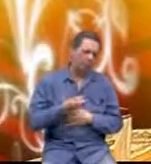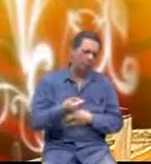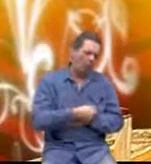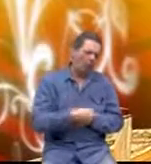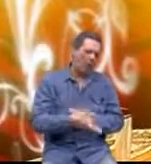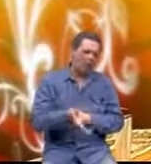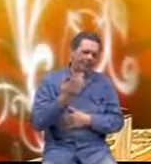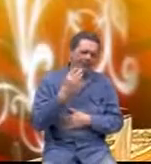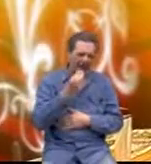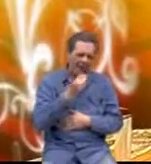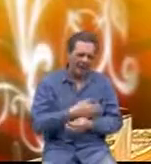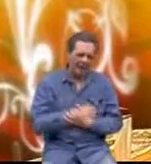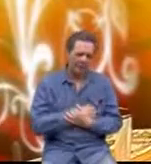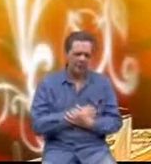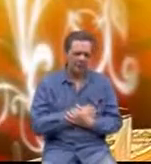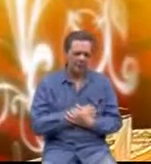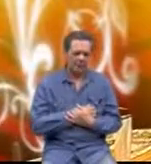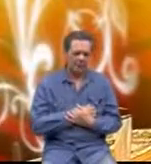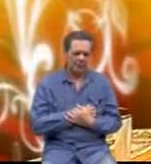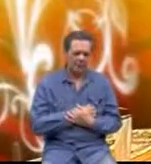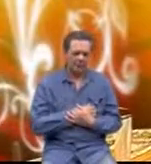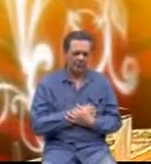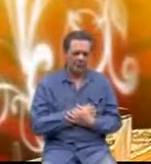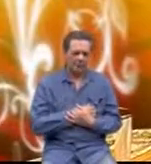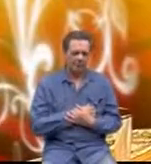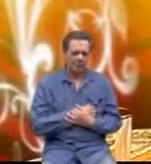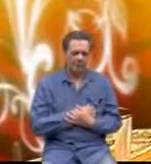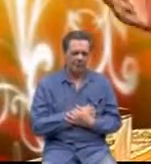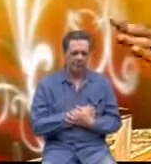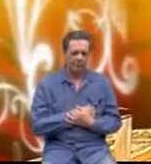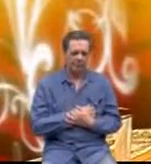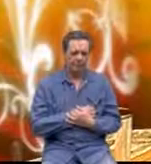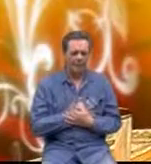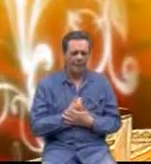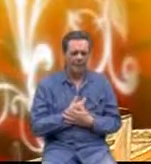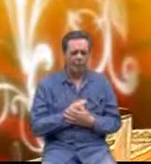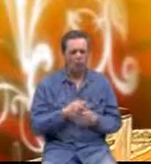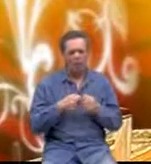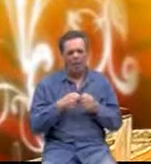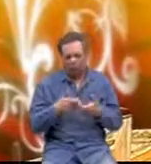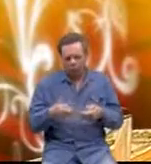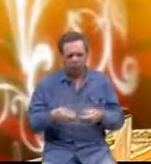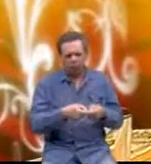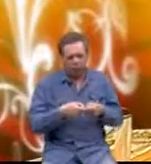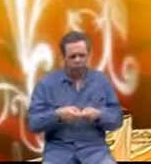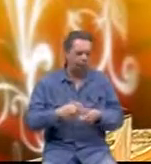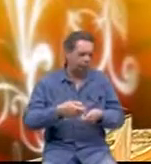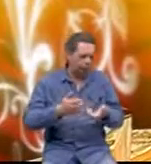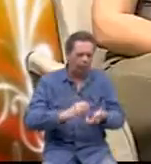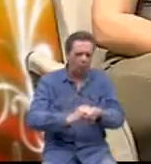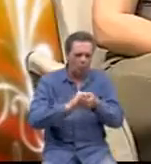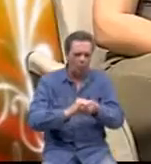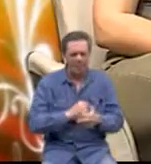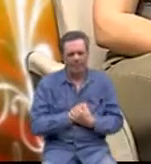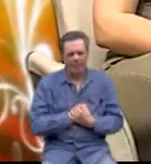drogi, manje o hrani, manje o puno tih stvari, jer se u stvari družim i širim svoje spoznaje kvalitetne. Jel tako? Tako